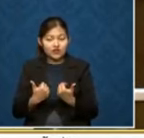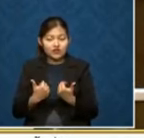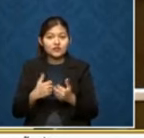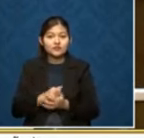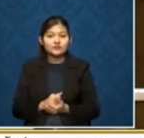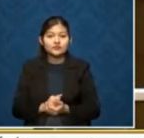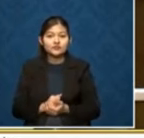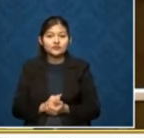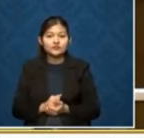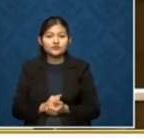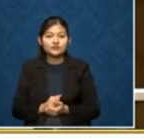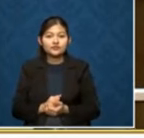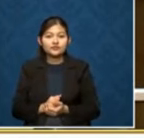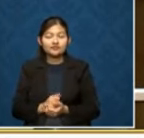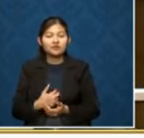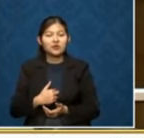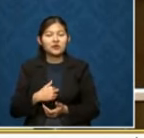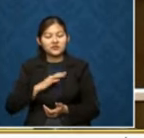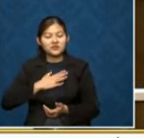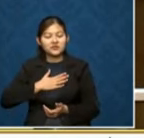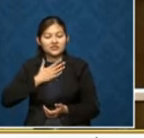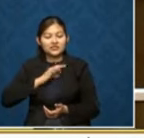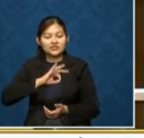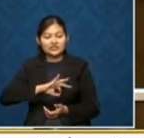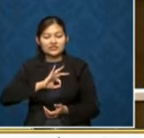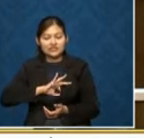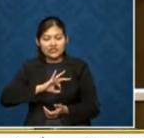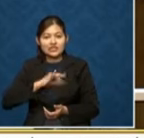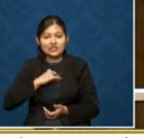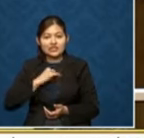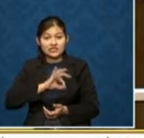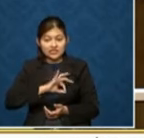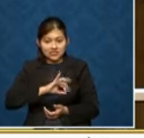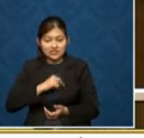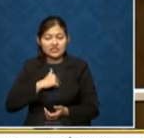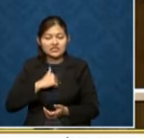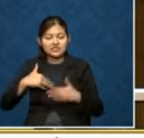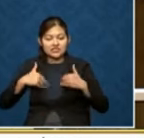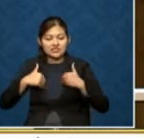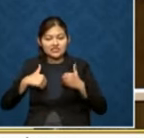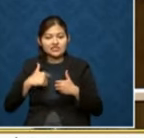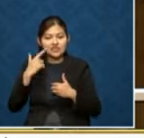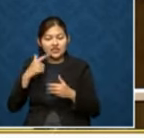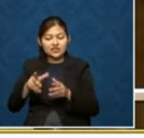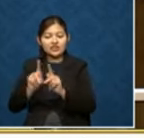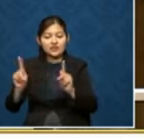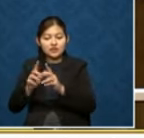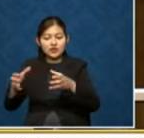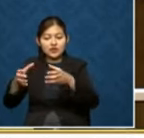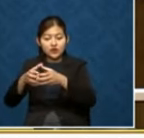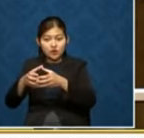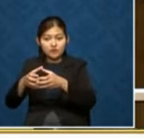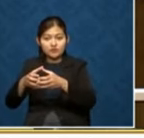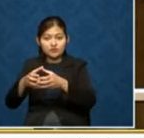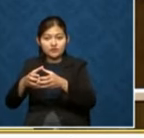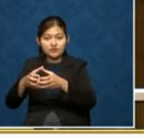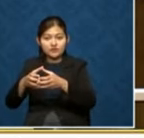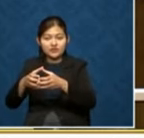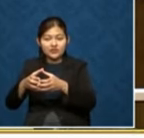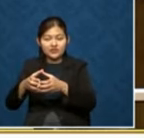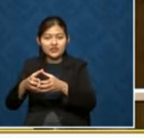งนี้ดีใจนะครับที่ทุกท่านเห็นด้วยให้มีการตั้งกรรมธิการในชุดนี้ขึ้นม